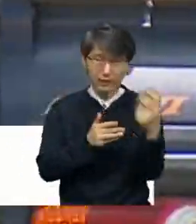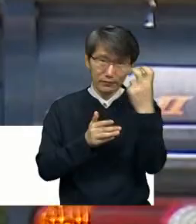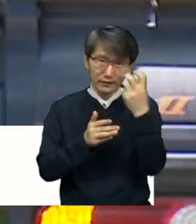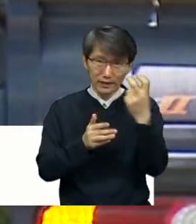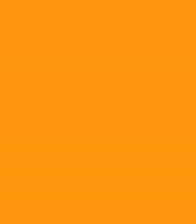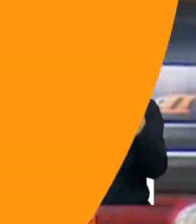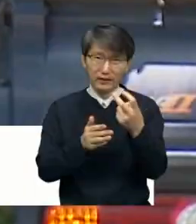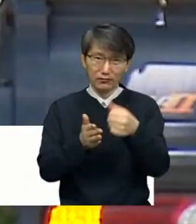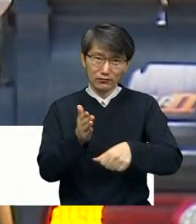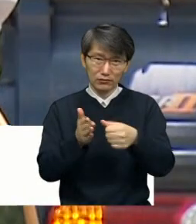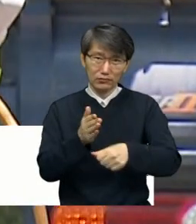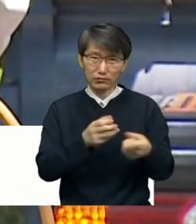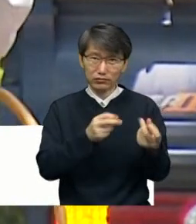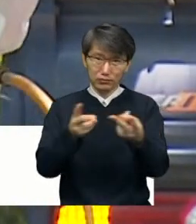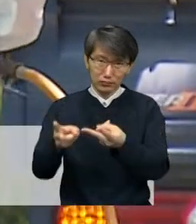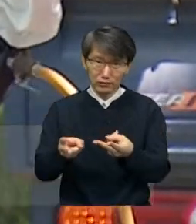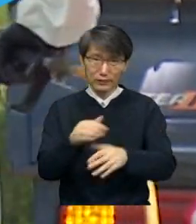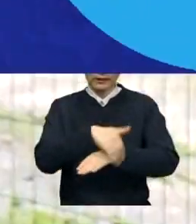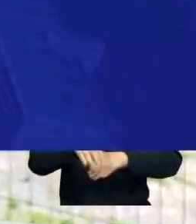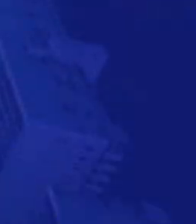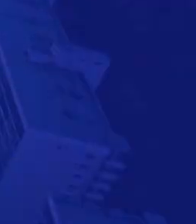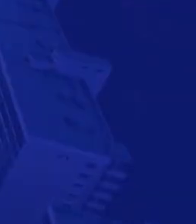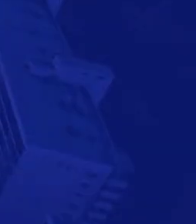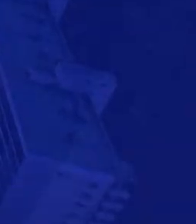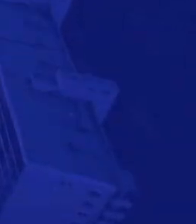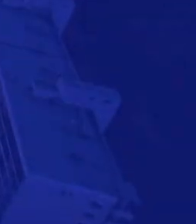등 예방 조치를 취할 방침입니다